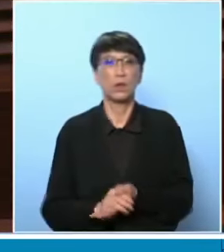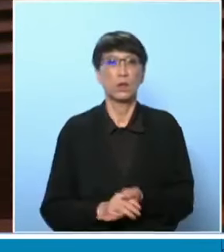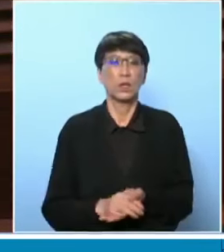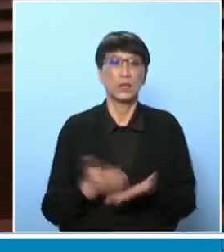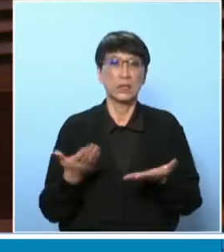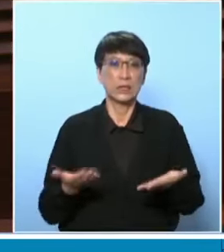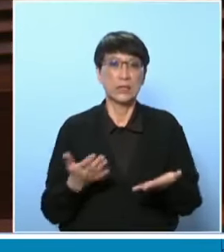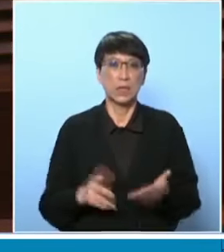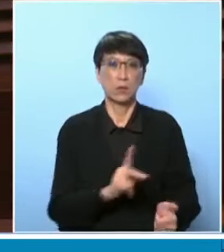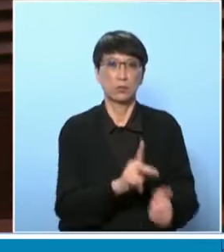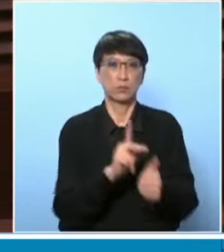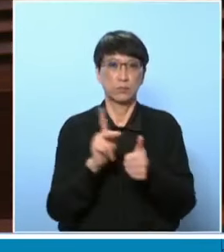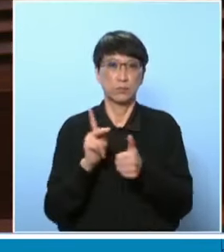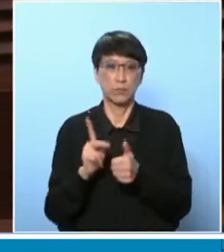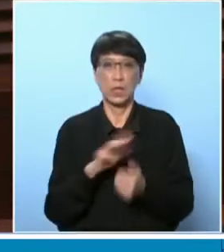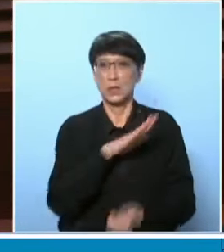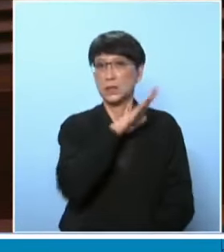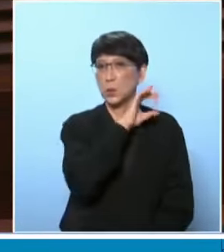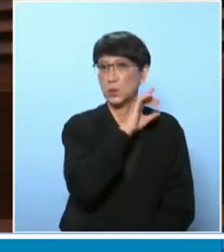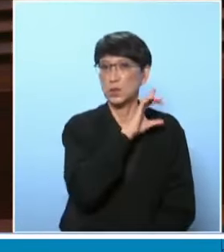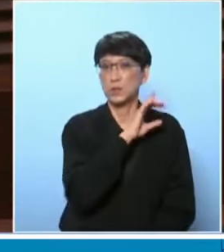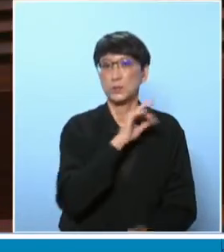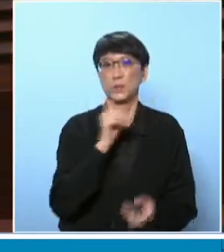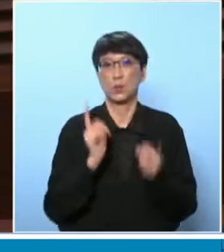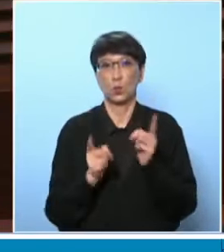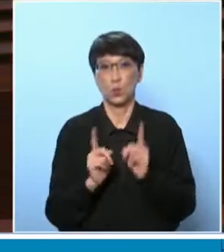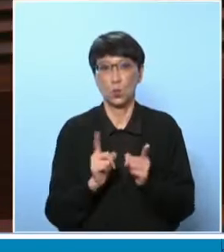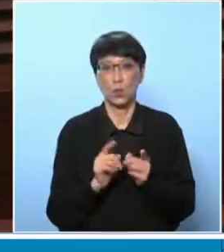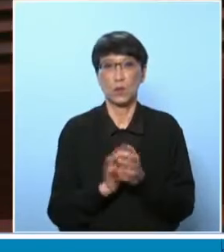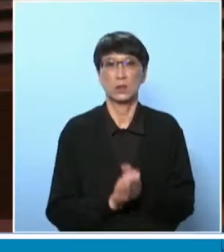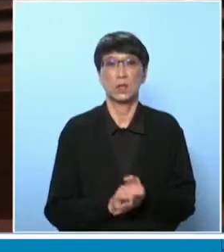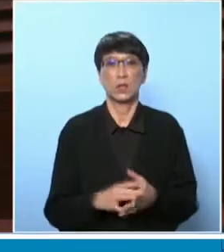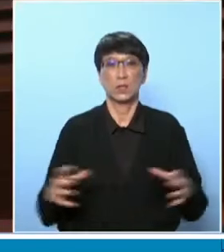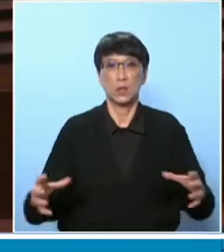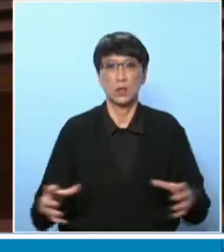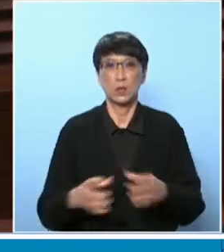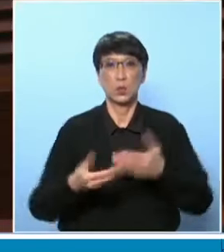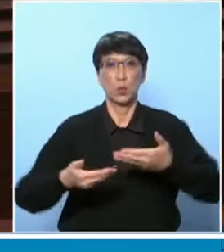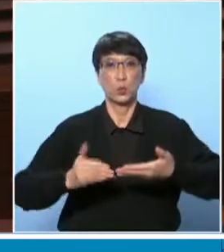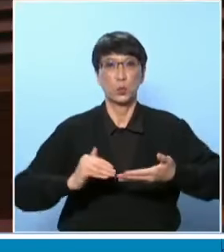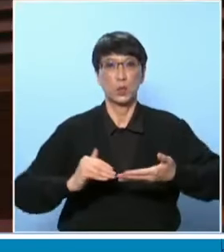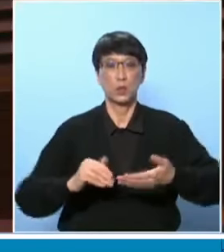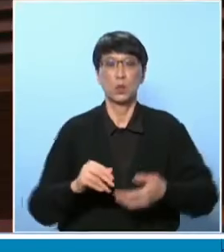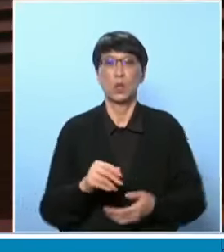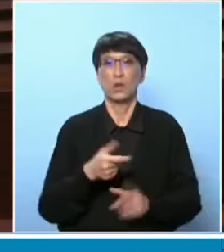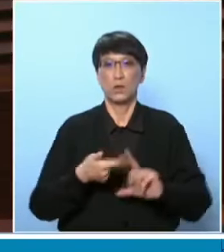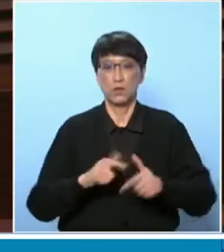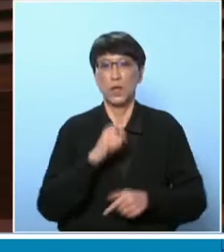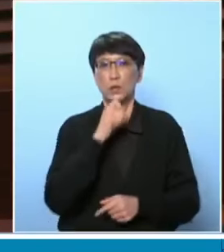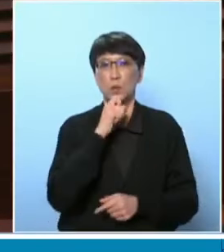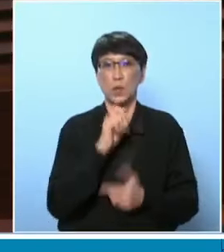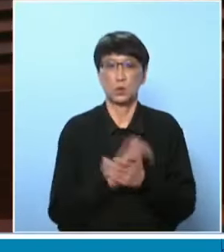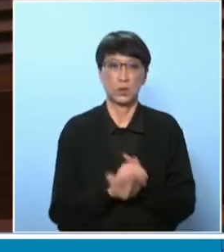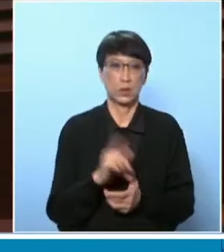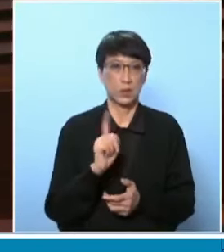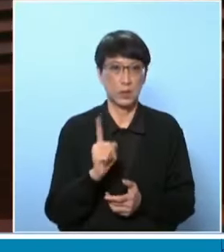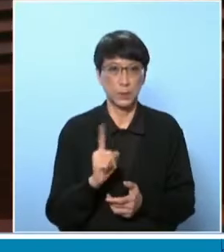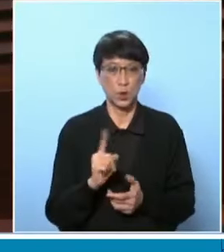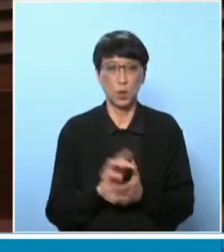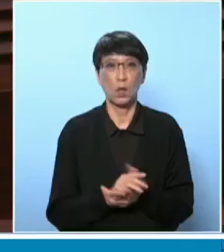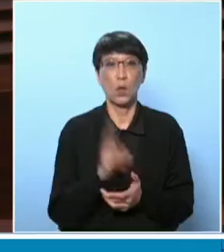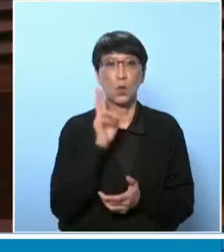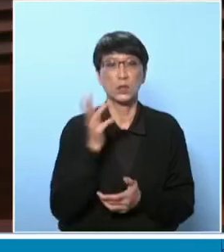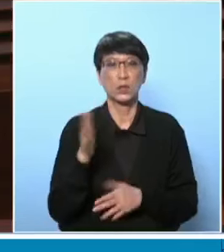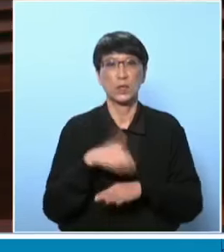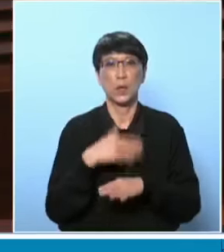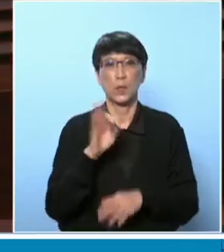景點度透過一些酒店啊或者一些套票啊，套票的形式亦都有。咁我哋點樣可以即係正